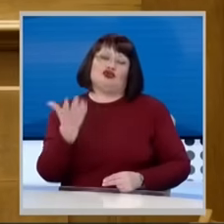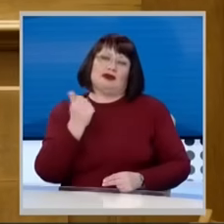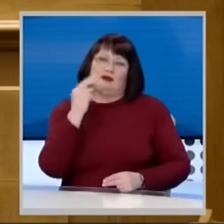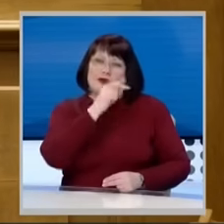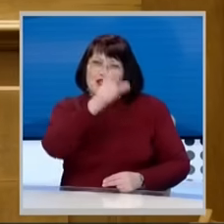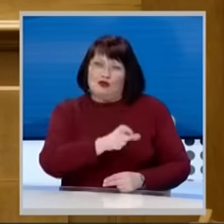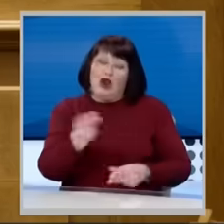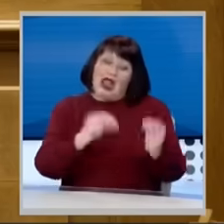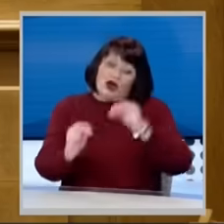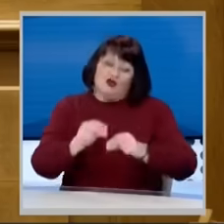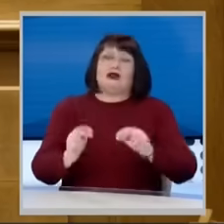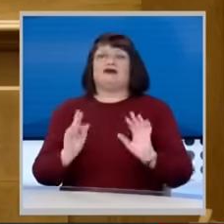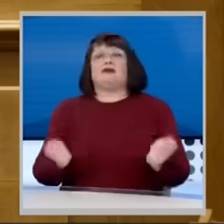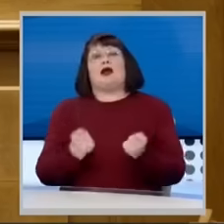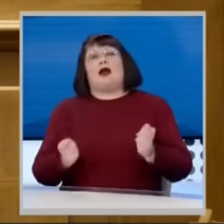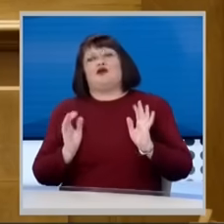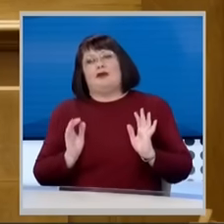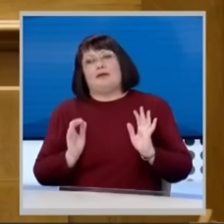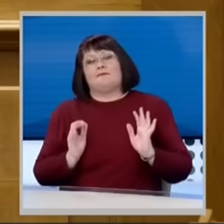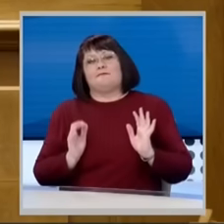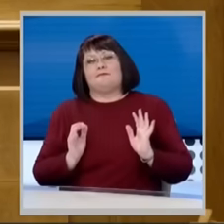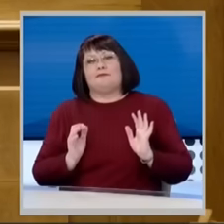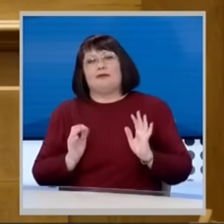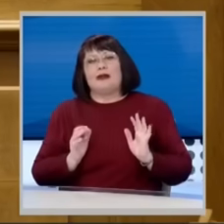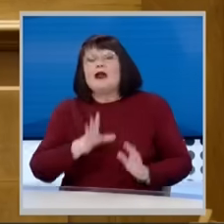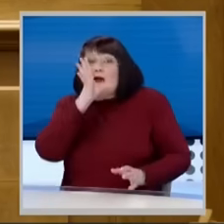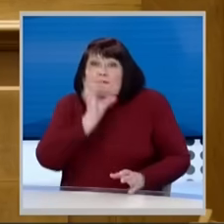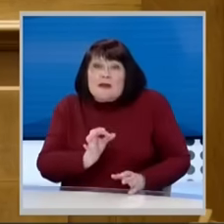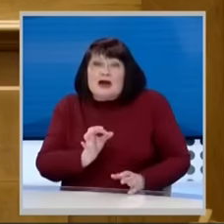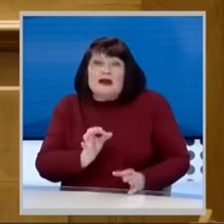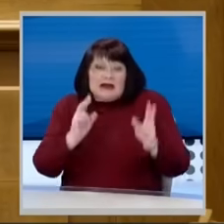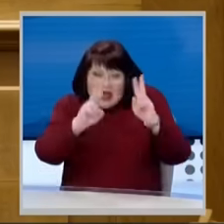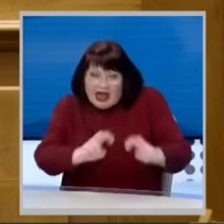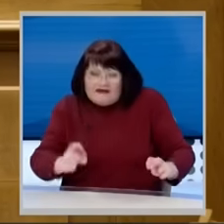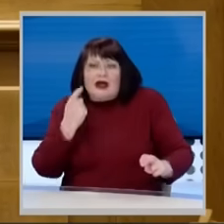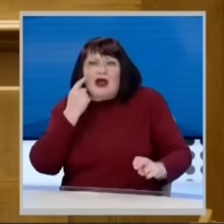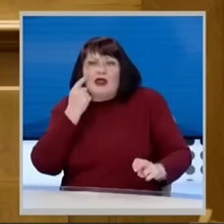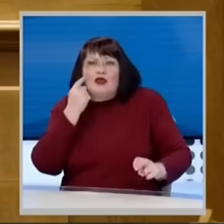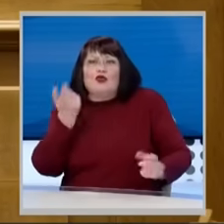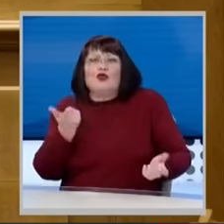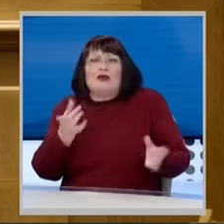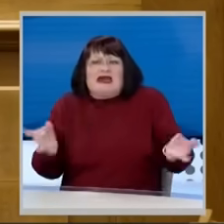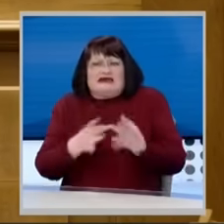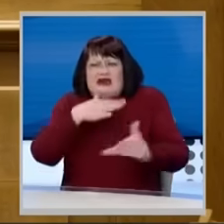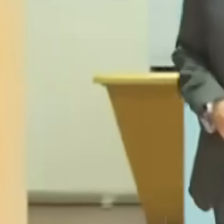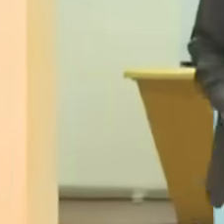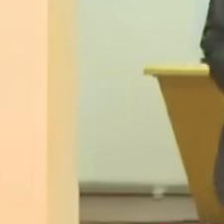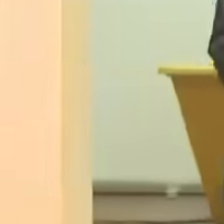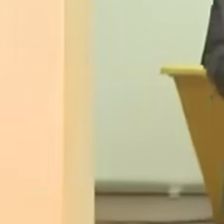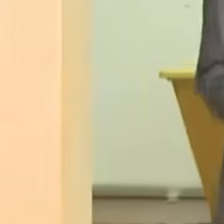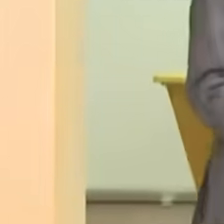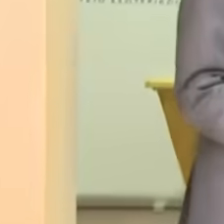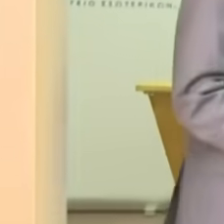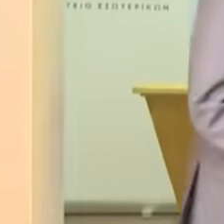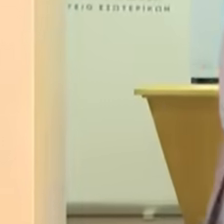Πρωθυπουργού και η λειτουργία συνολικά της κυβέρνησης. Ώστε να γίνει και μια πραγματικά αμερόληπτη έρευνα για όλα τα μεγάλα σκάνδαλα που αποκαλύπτονται.